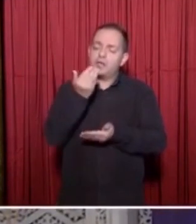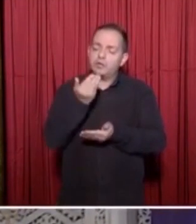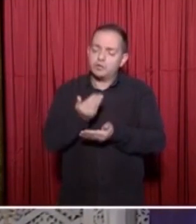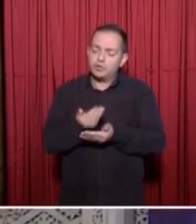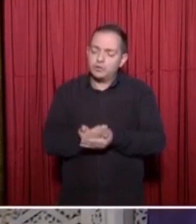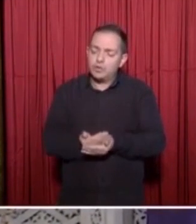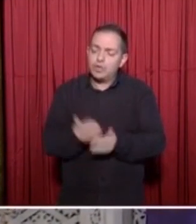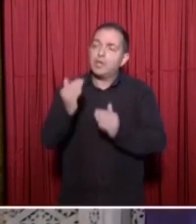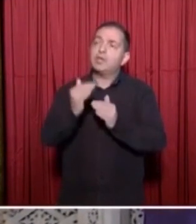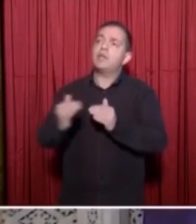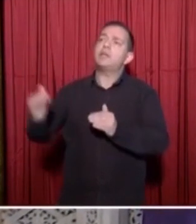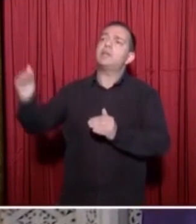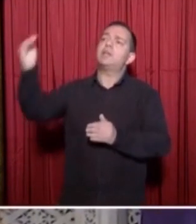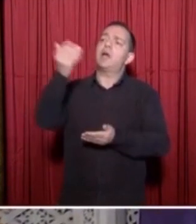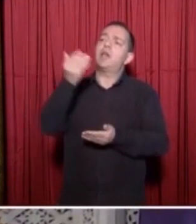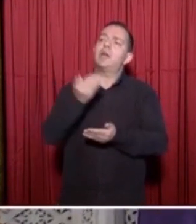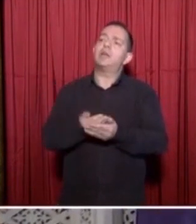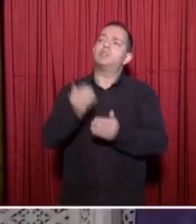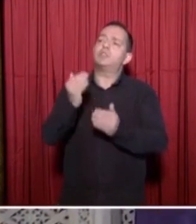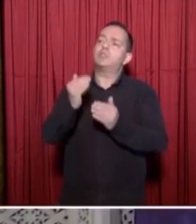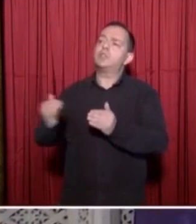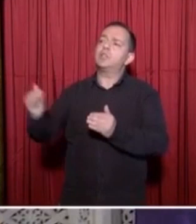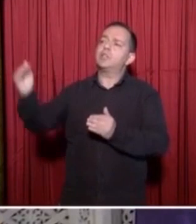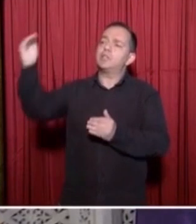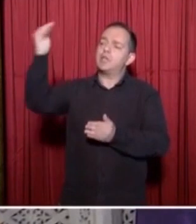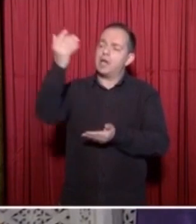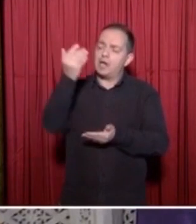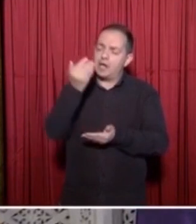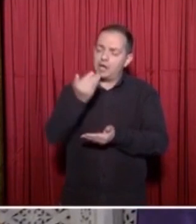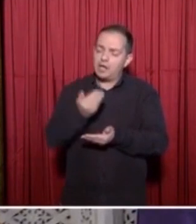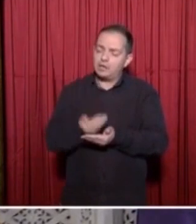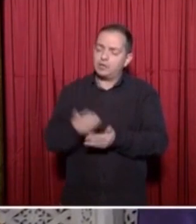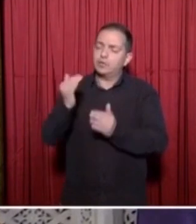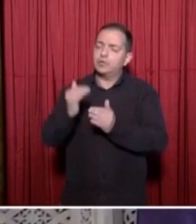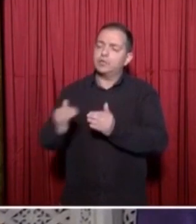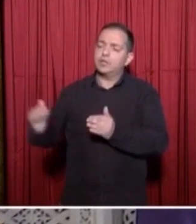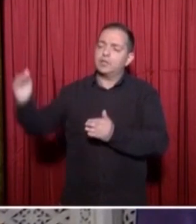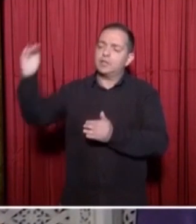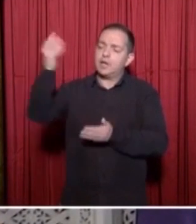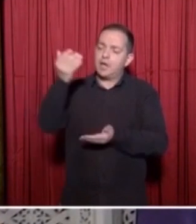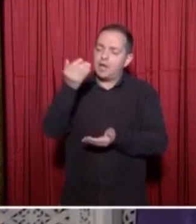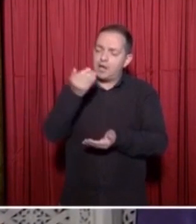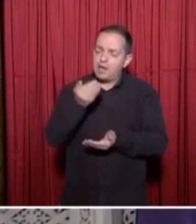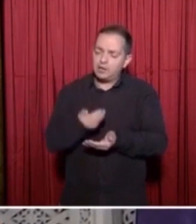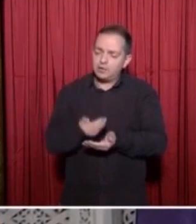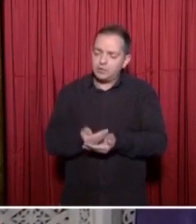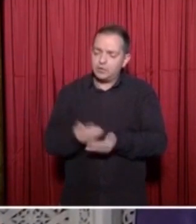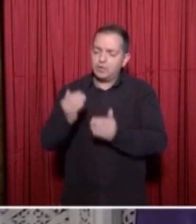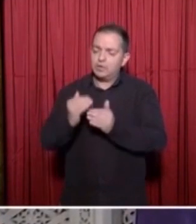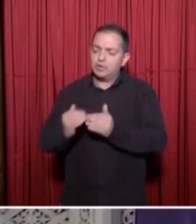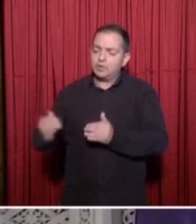ελέησον, Κύριε ελέησον, Κύριε ελέησον, Κύριε ελέησον, Κύριε ελέησον, Κύριε ελέησον, Κύριε